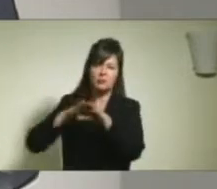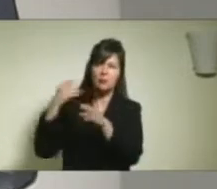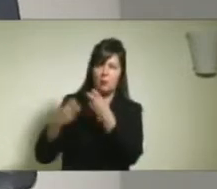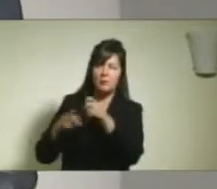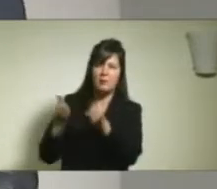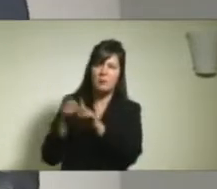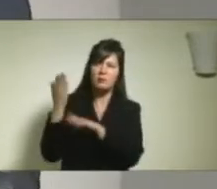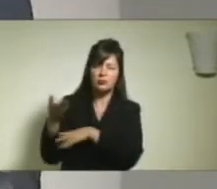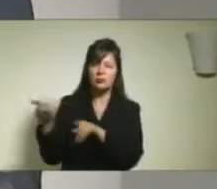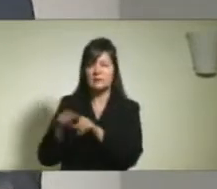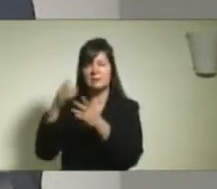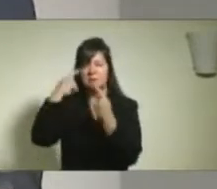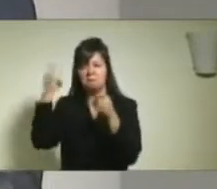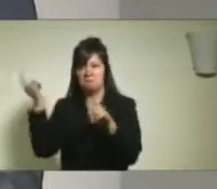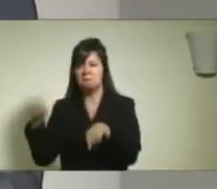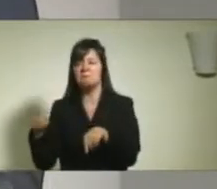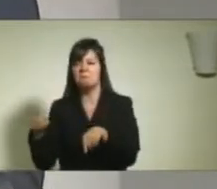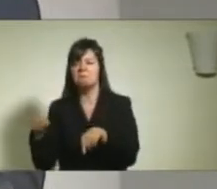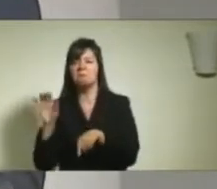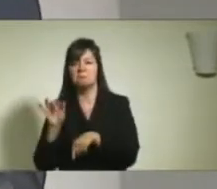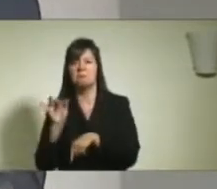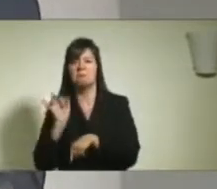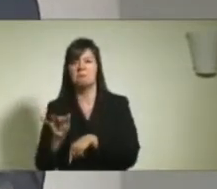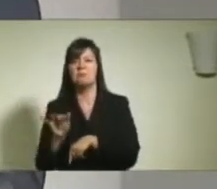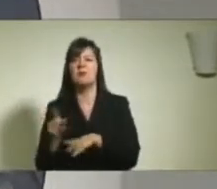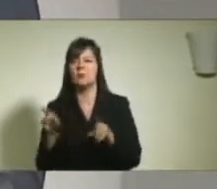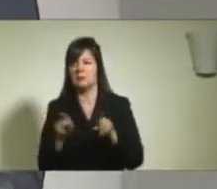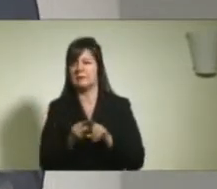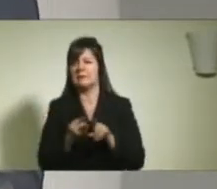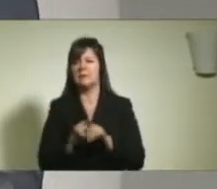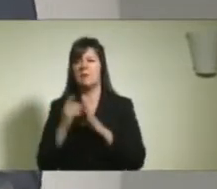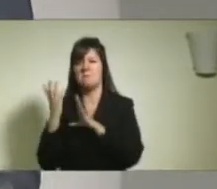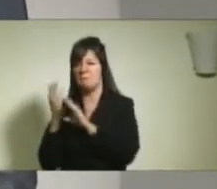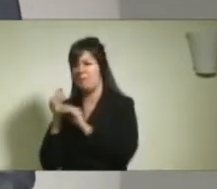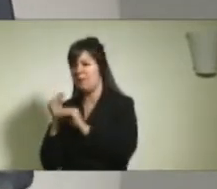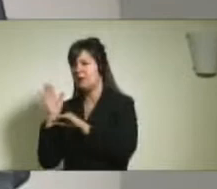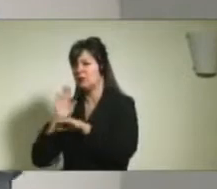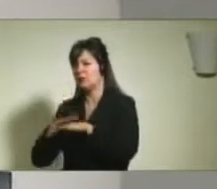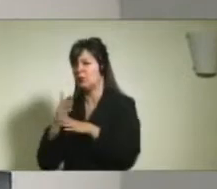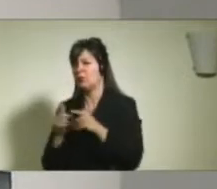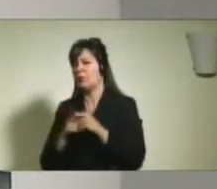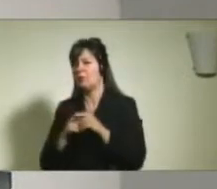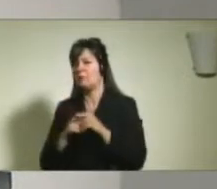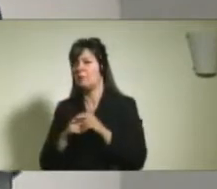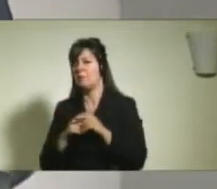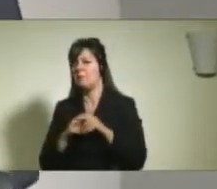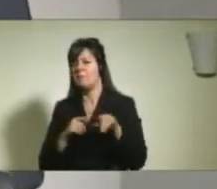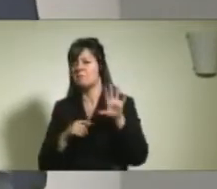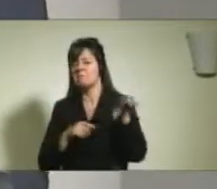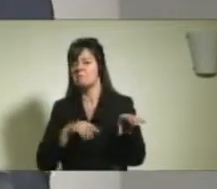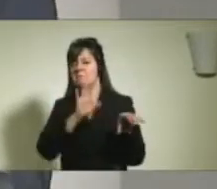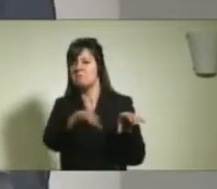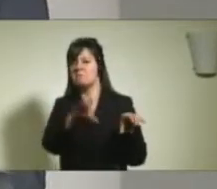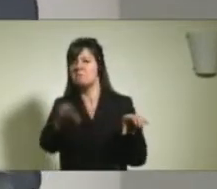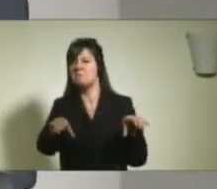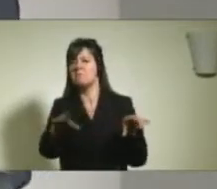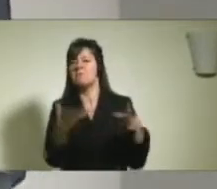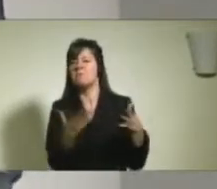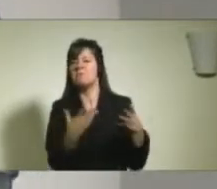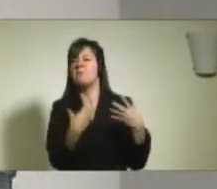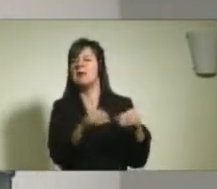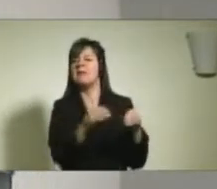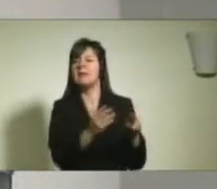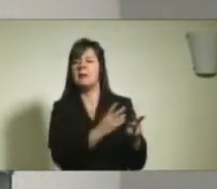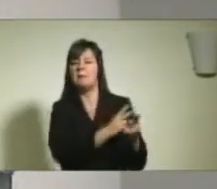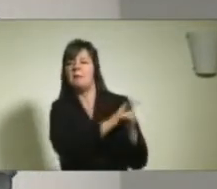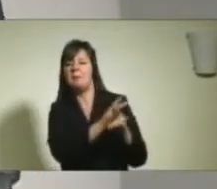maintenant nous allons également leur parler des institutions de prêt sur salaire. Et vous avez dit